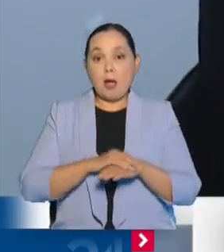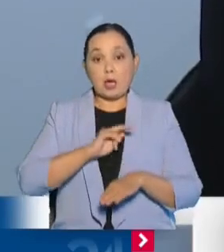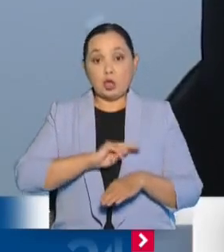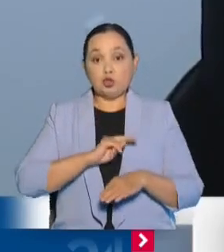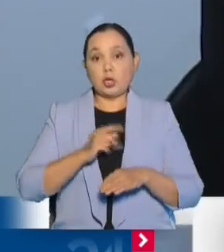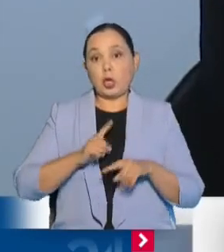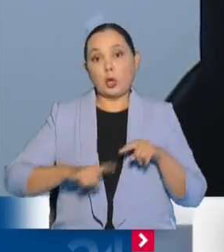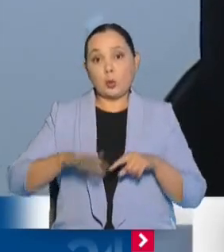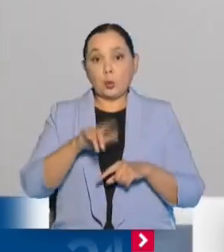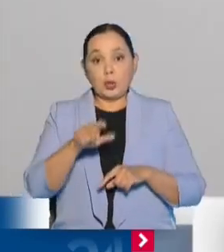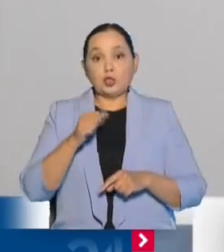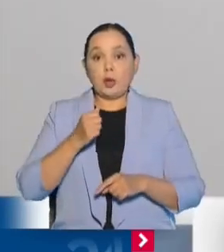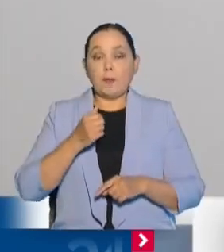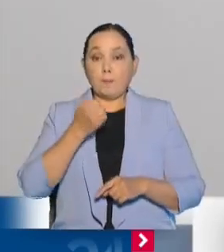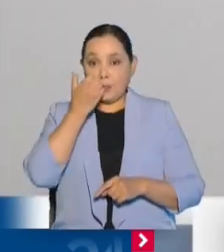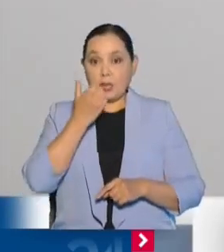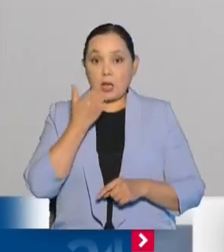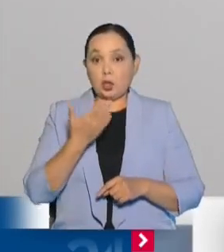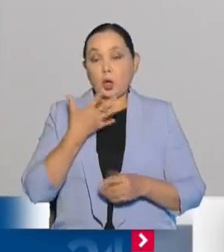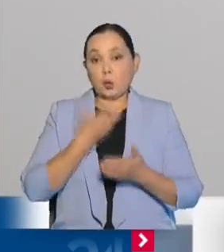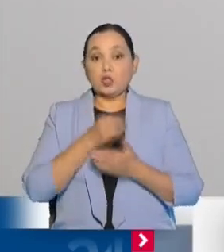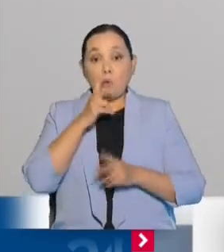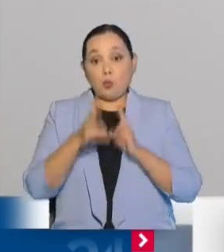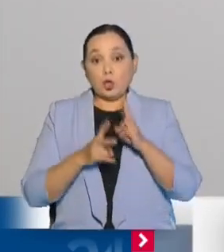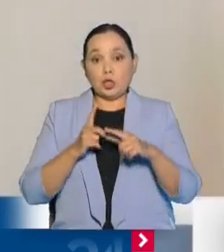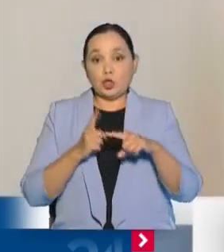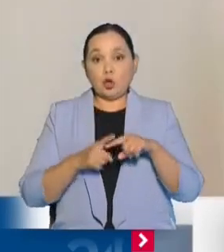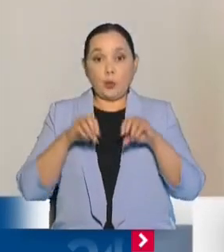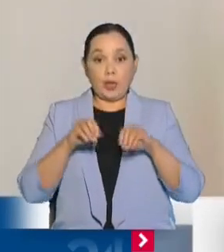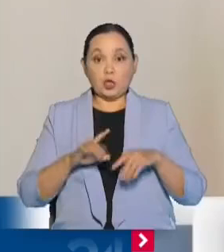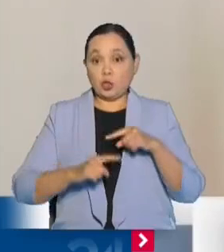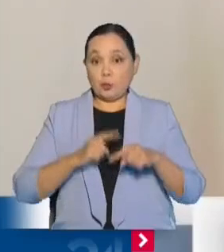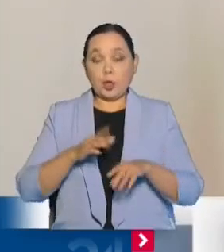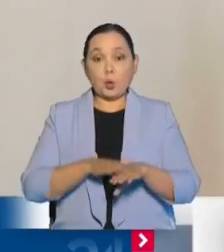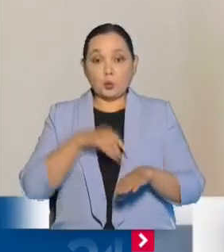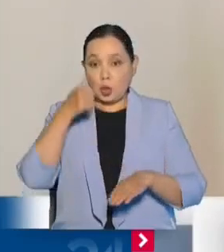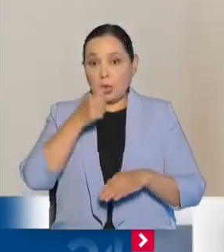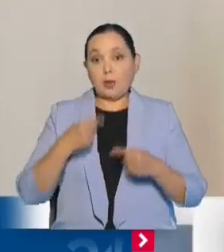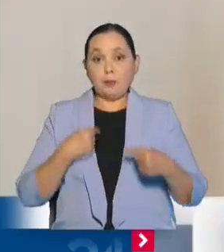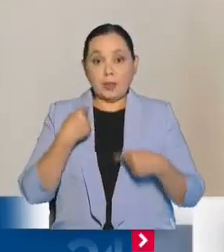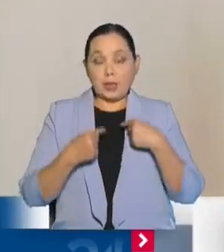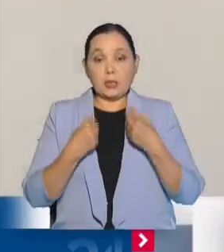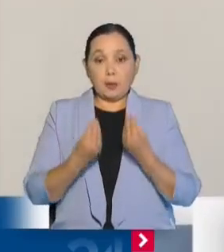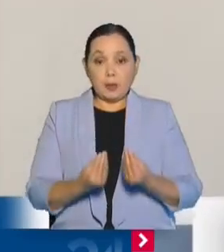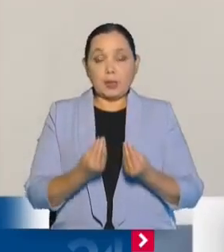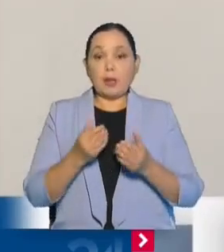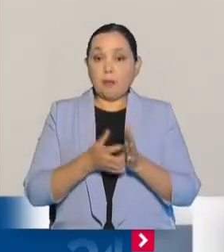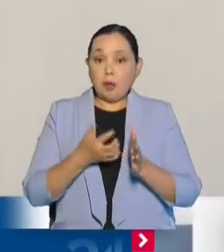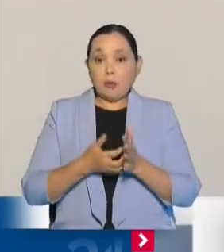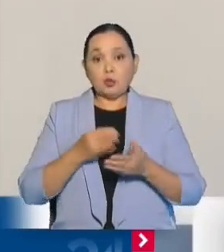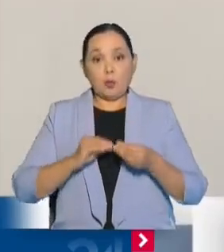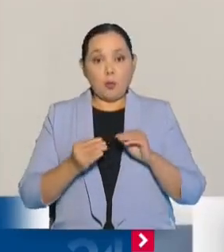avvalo yurtdoshlarimiz minnatdor, chunki ular o'z murojaatlarining ijobiy yechimi orqali uzoq yillar davomida qiynab kelayotgan kamchilik